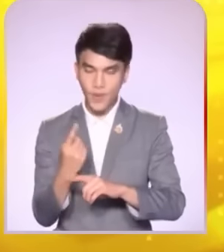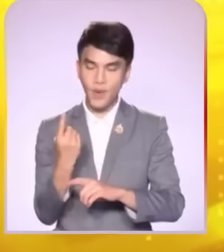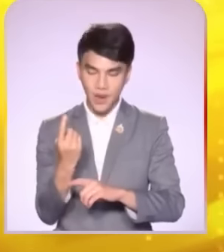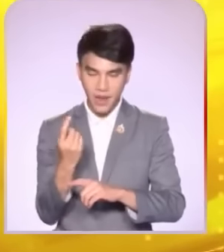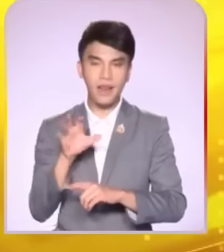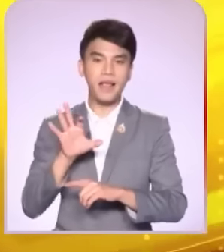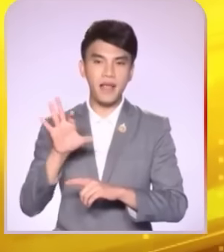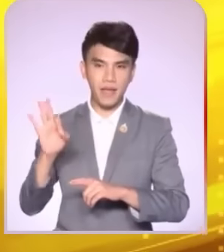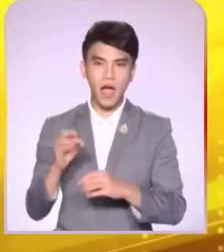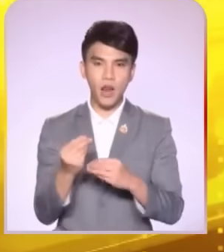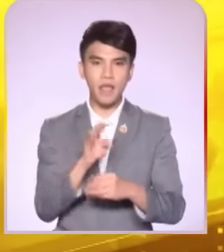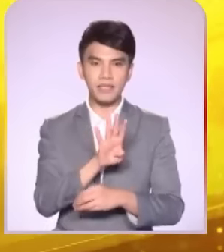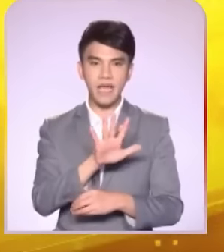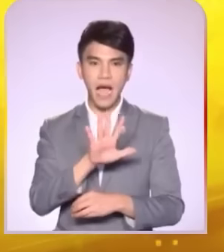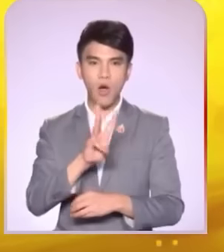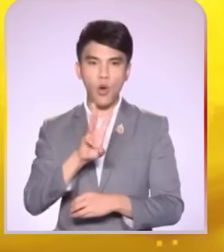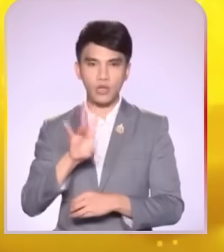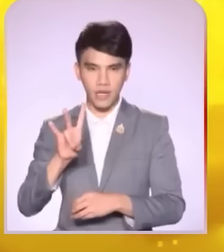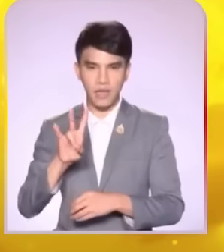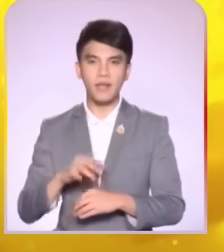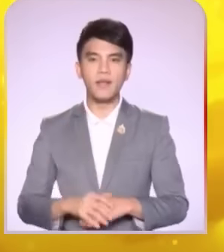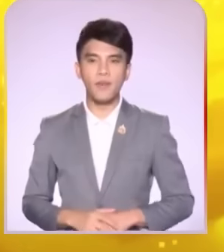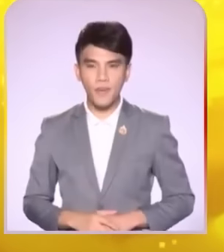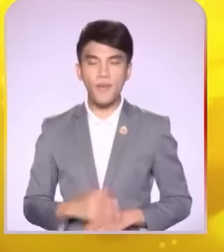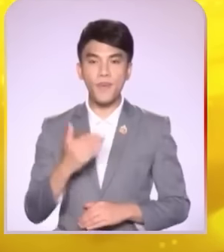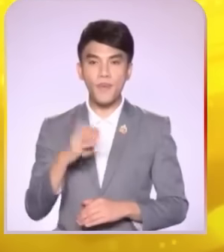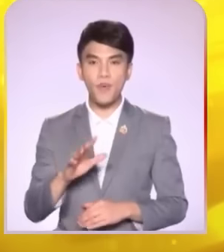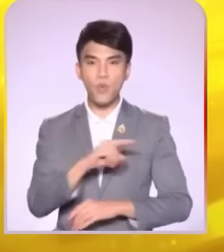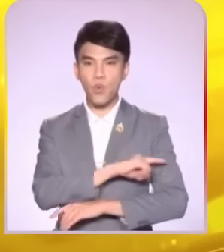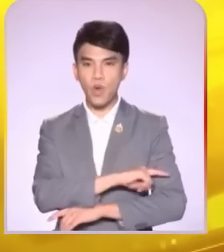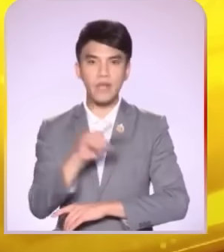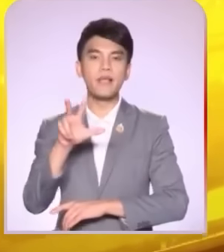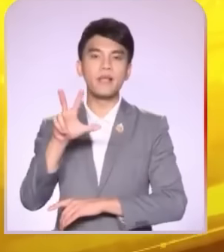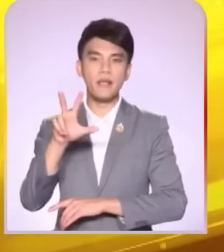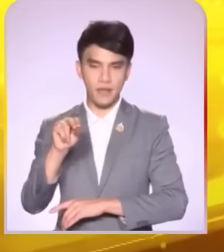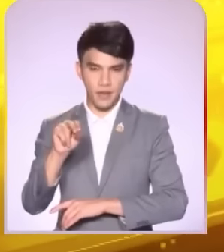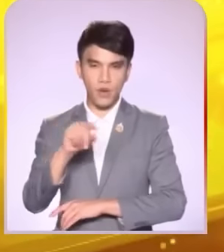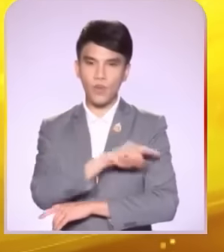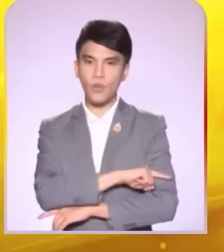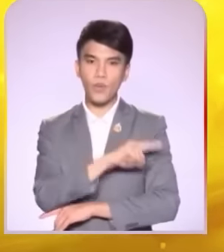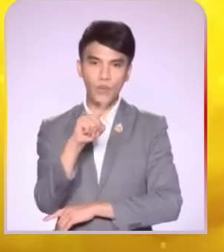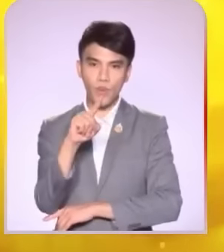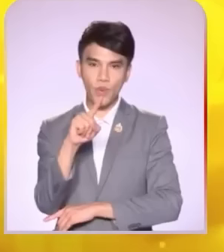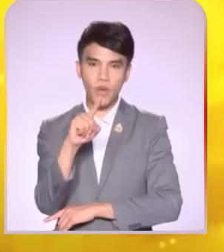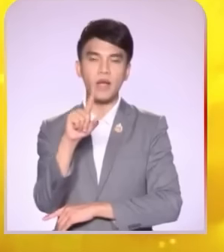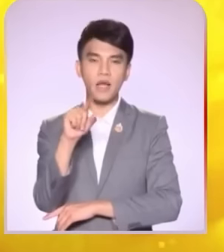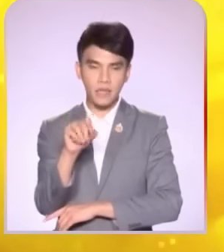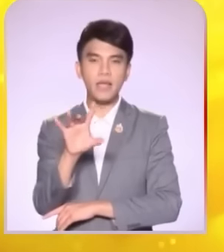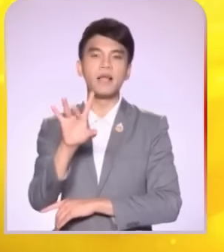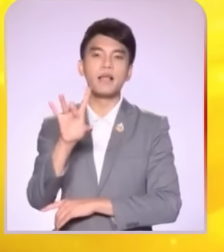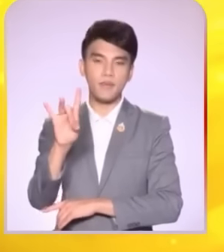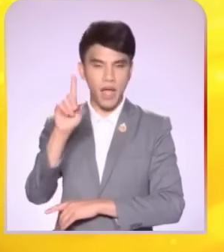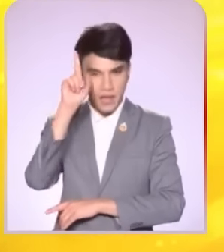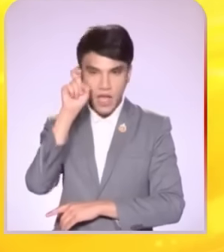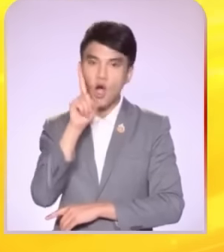นต้องลงท้ายด้วย4 5 6 7ฮะแล้วก็ข้ามมาเป็นวันที่30เลยนะครับเพราะว่าวันที่20 28 28 29